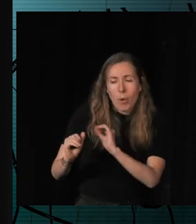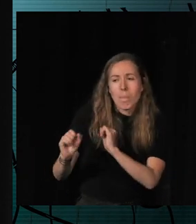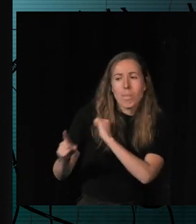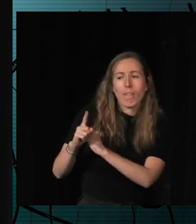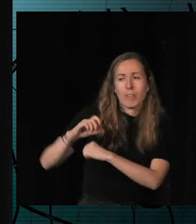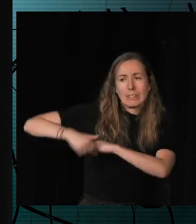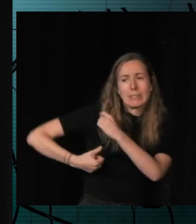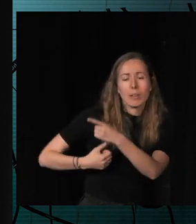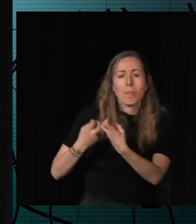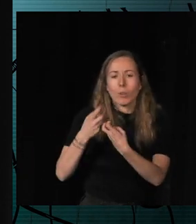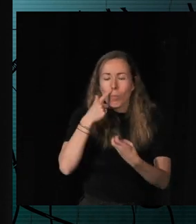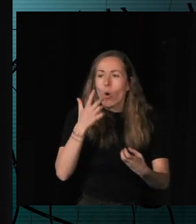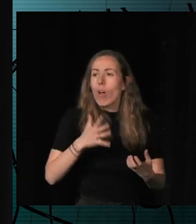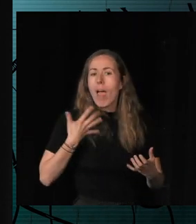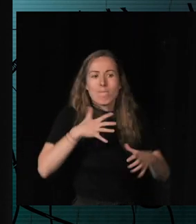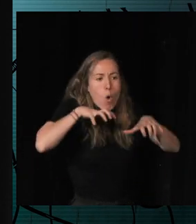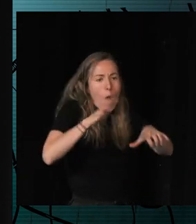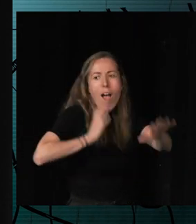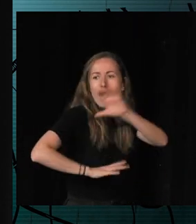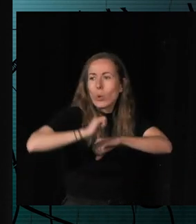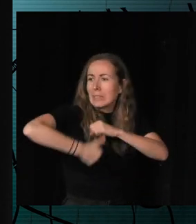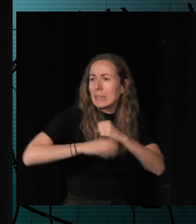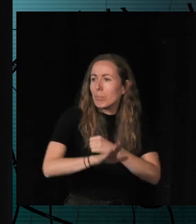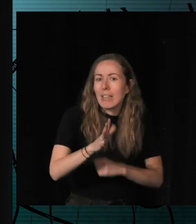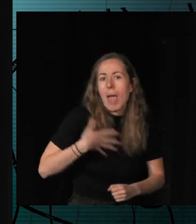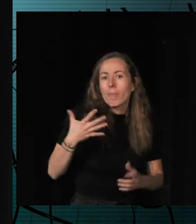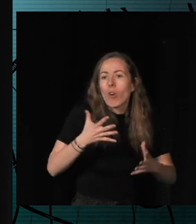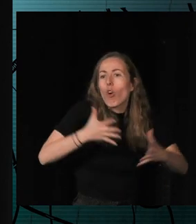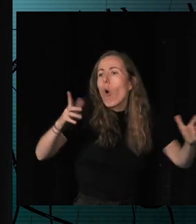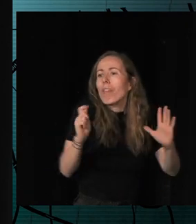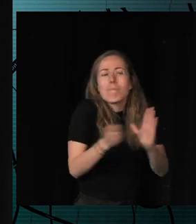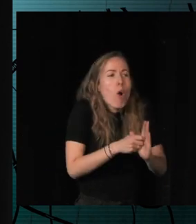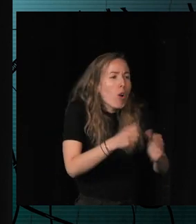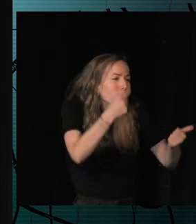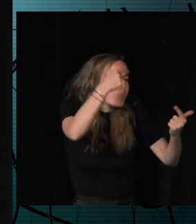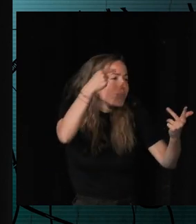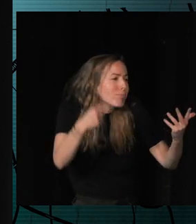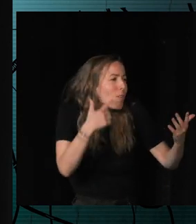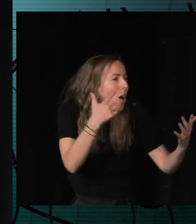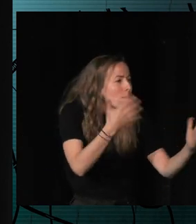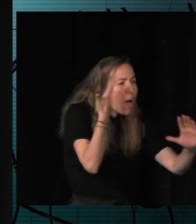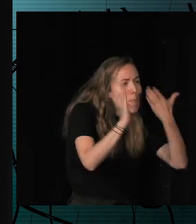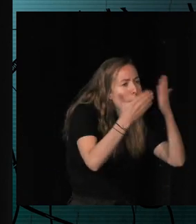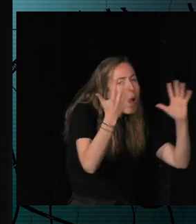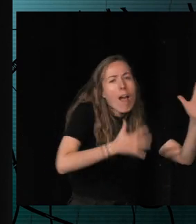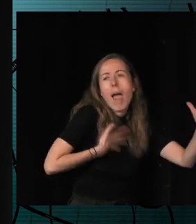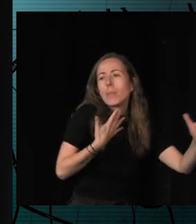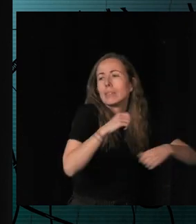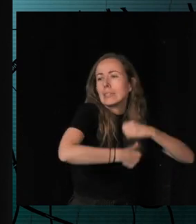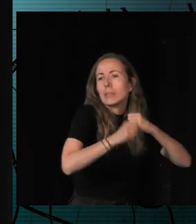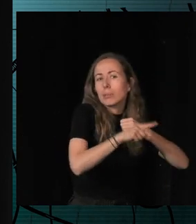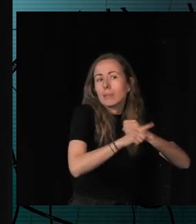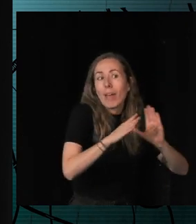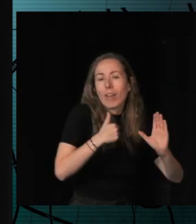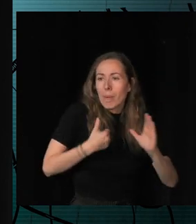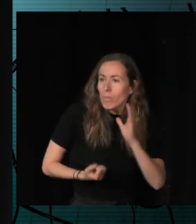vénérer l'horreur d'avant la la grande époque où il y a eu plusieurs grandes époques mais voilà mais il y a